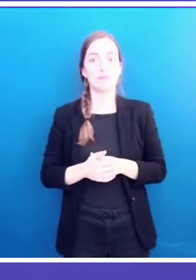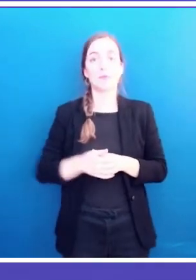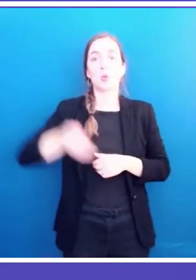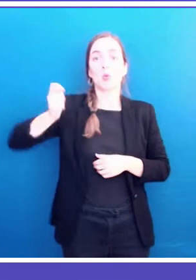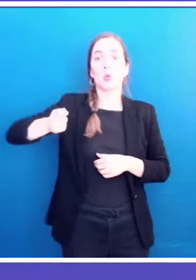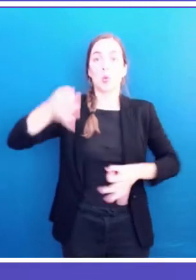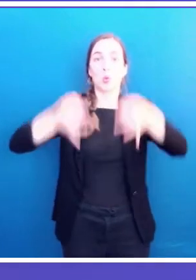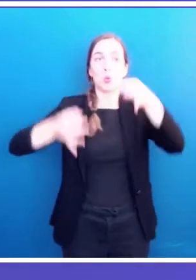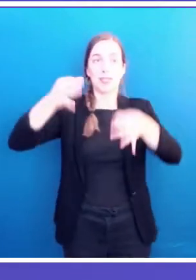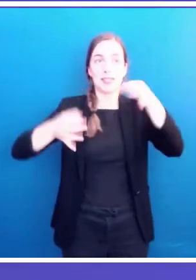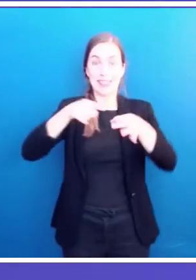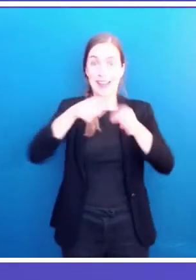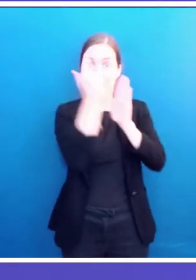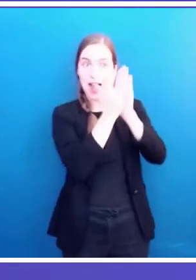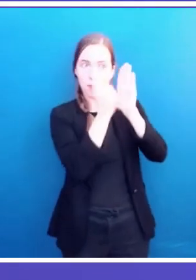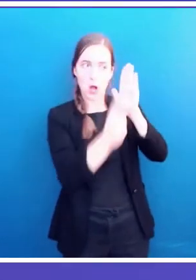معلومات مرتبطة ب